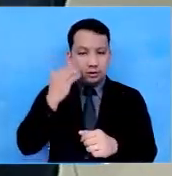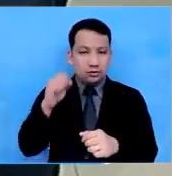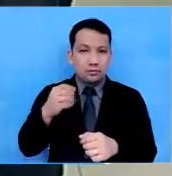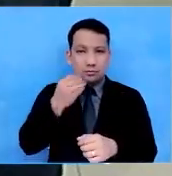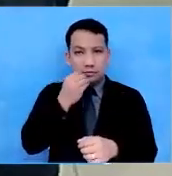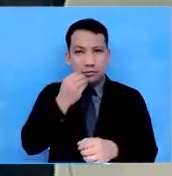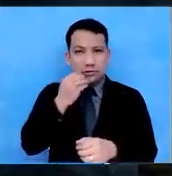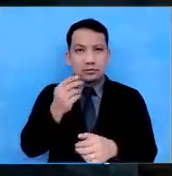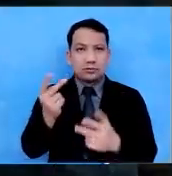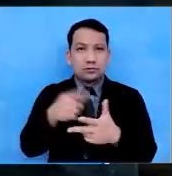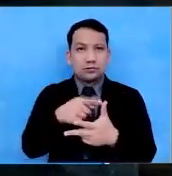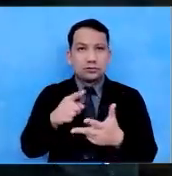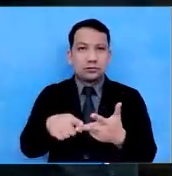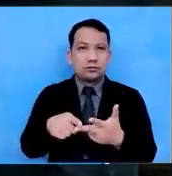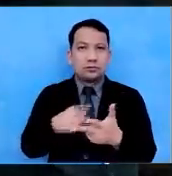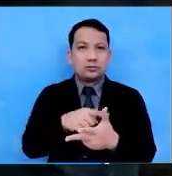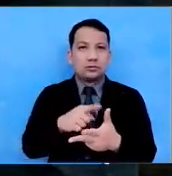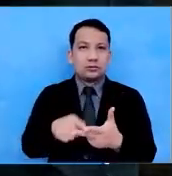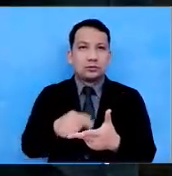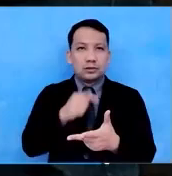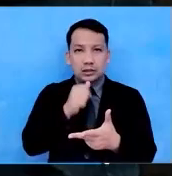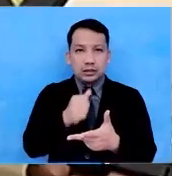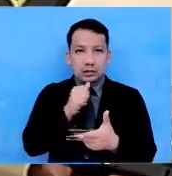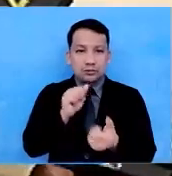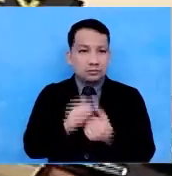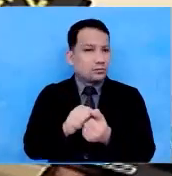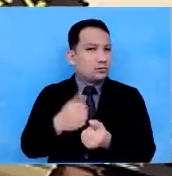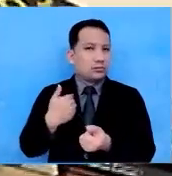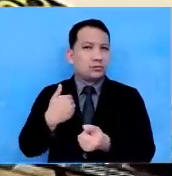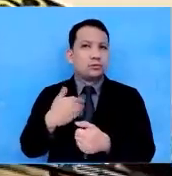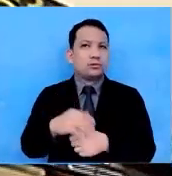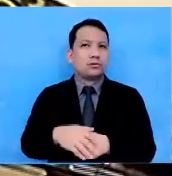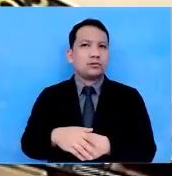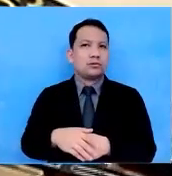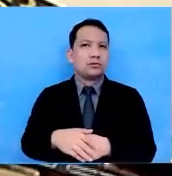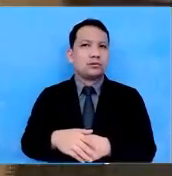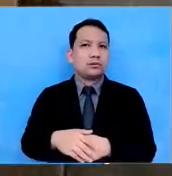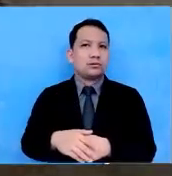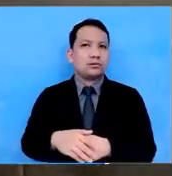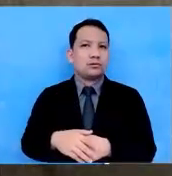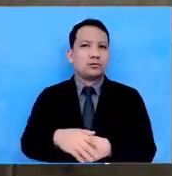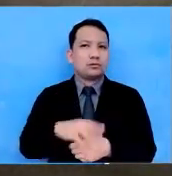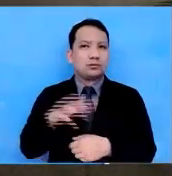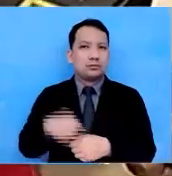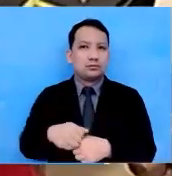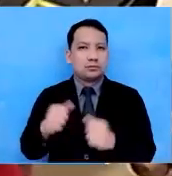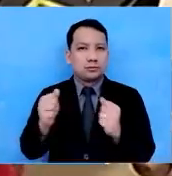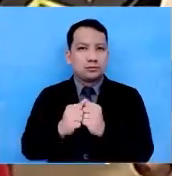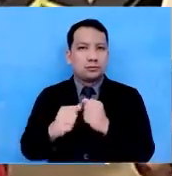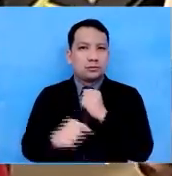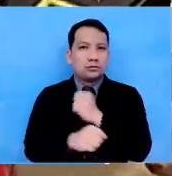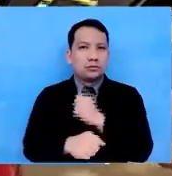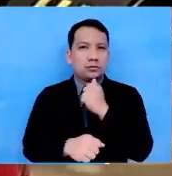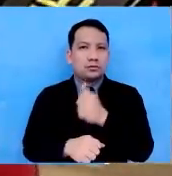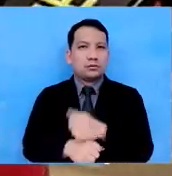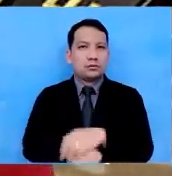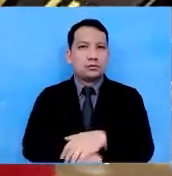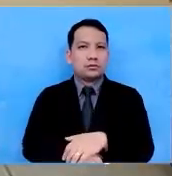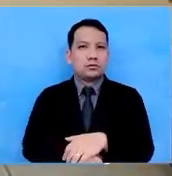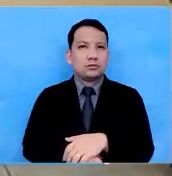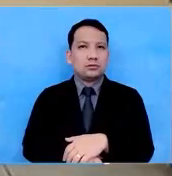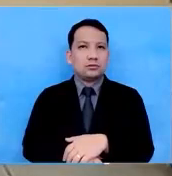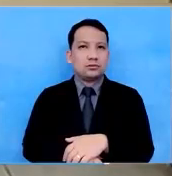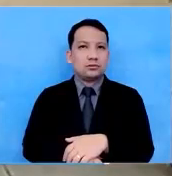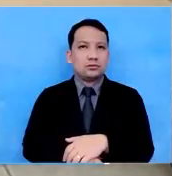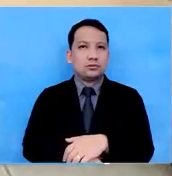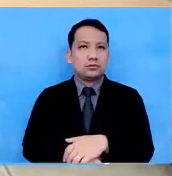Pero ang dalawa niyang kasama, todo tanggi nakasabot sila. Hindi po ako nagnakaw. Innocente po ako. Hindi po. Tinuro niya rin po